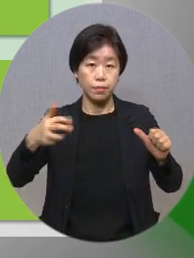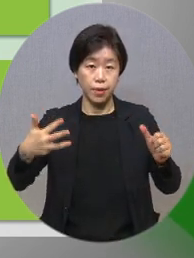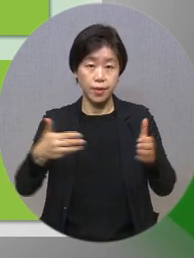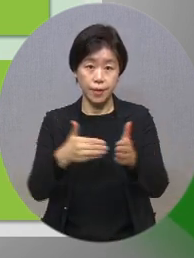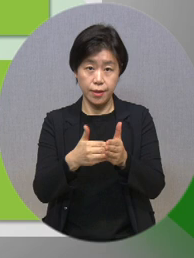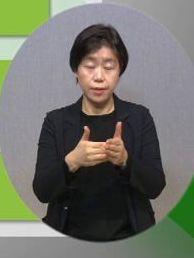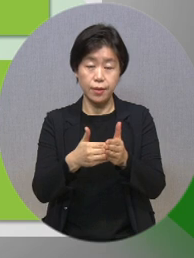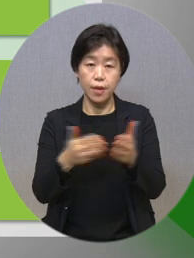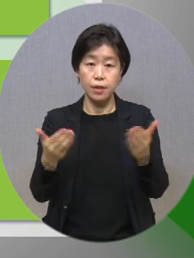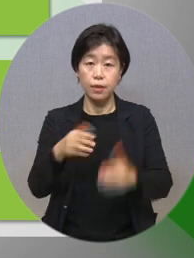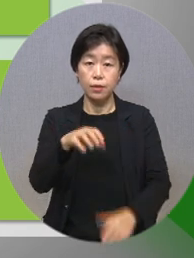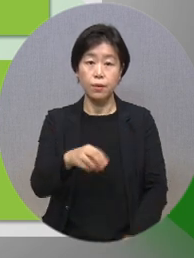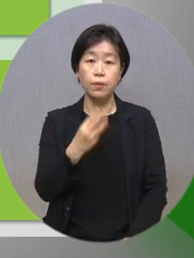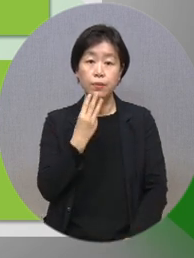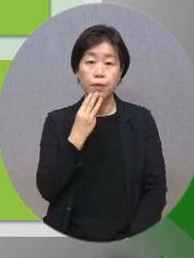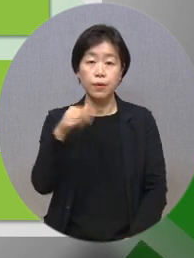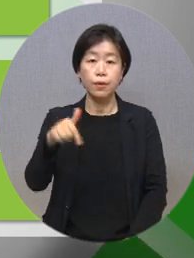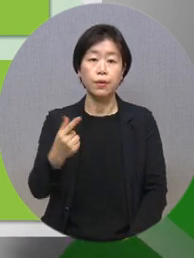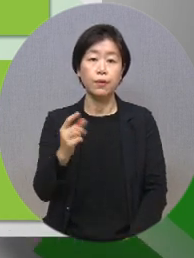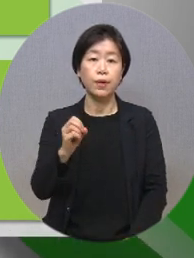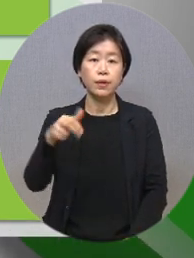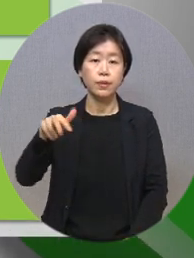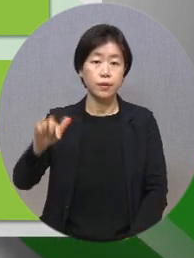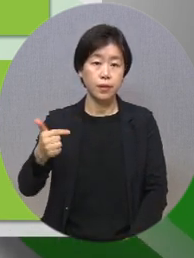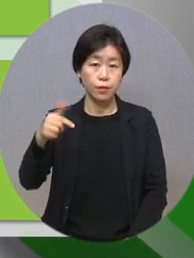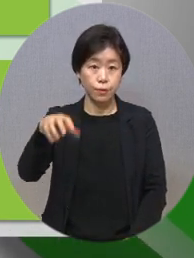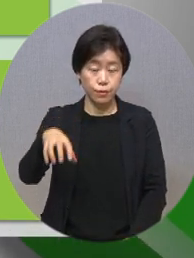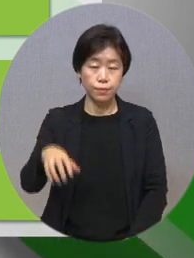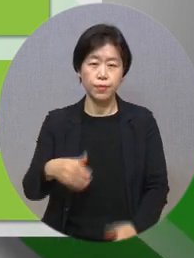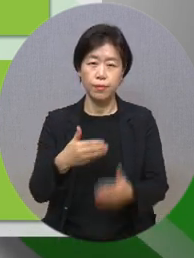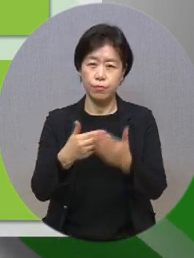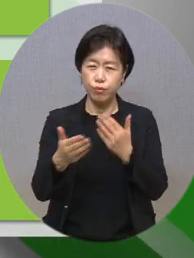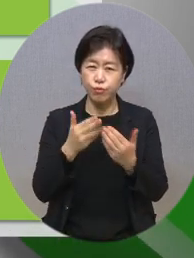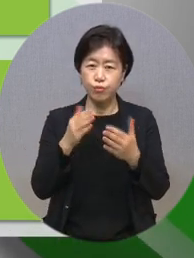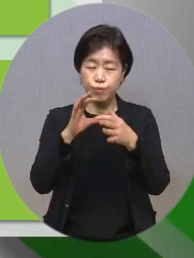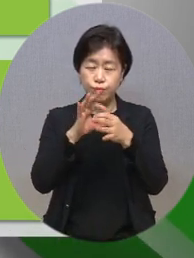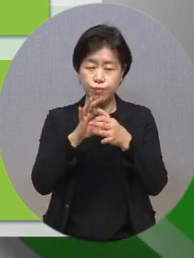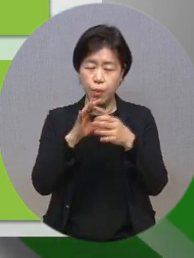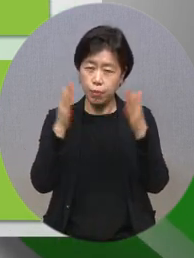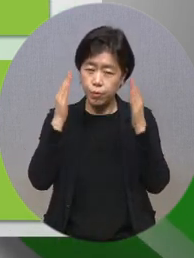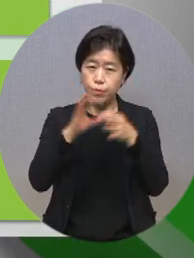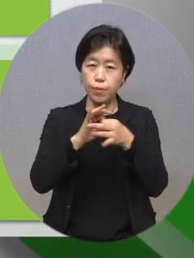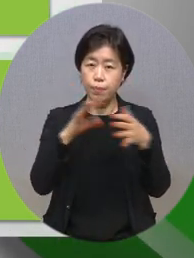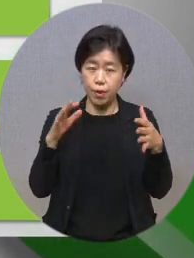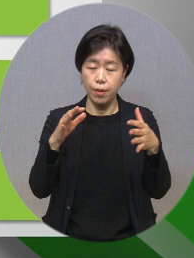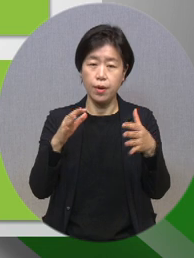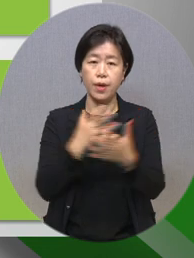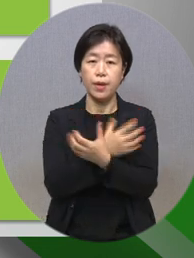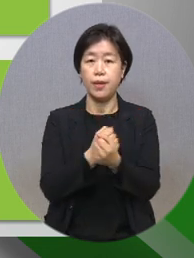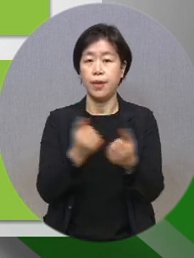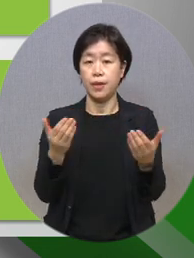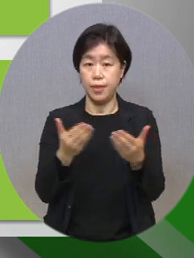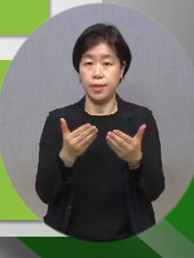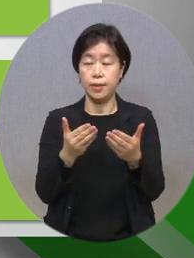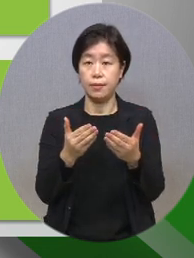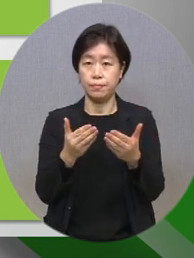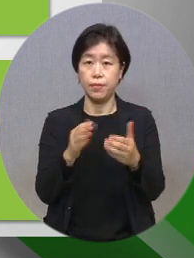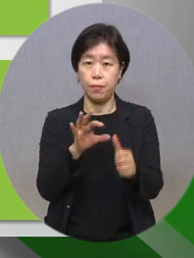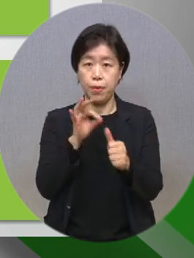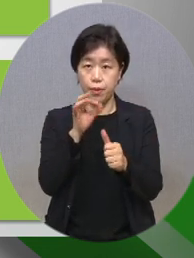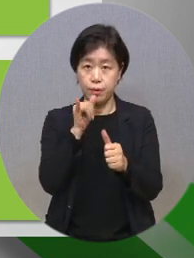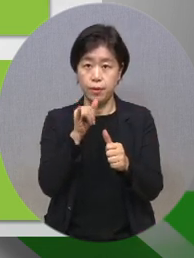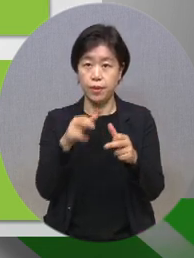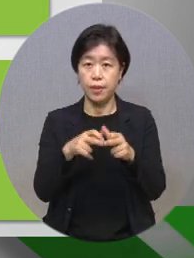서울특별시 광진구입니다. 경력과 학력은 무관하며 계약직을 채용합니다. 장애인만 채용하며 담당 지사는